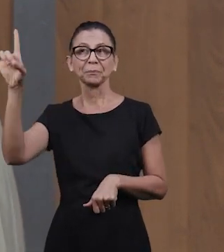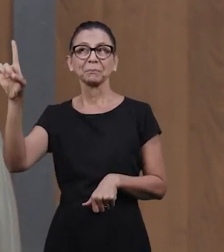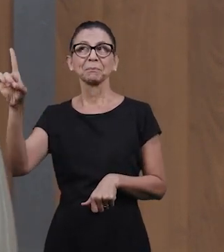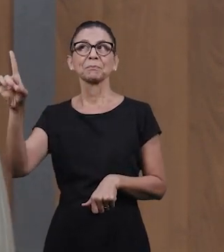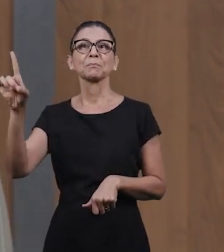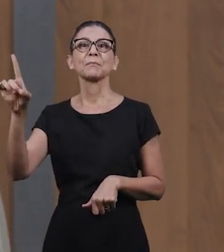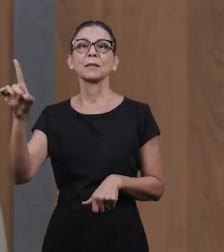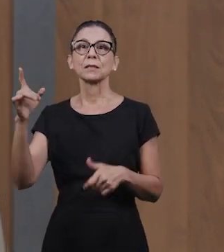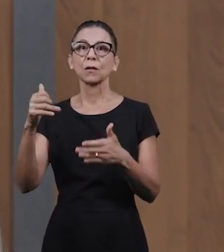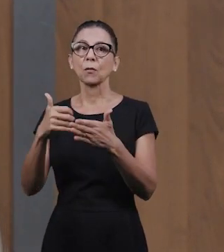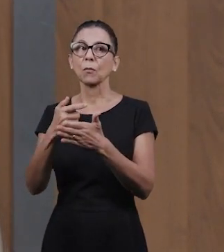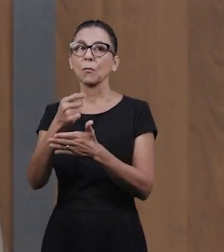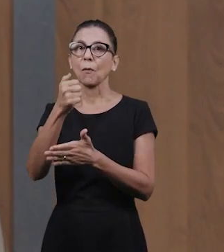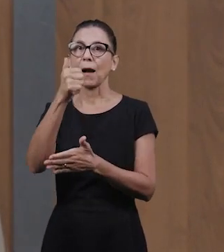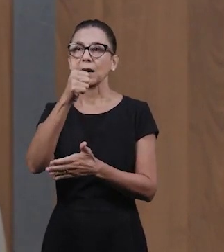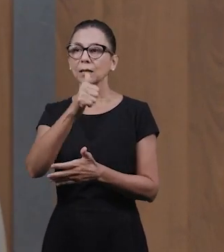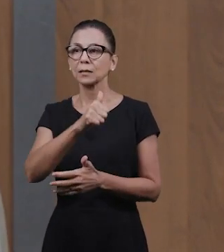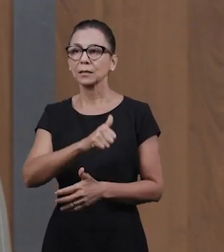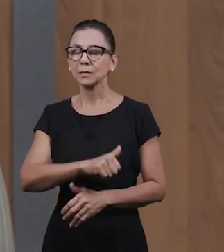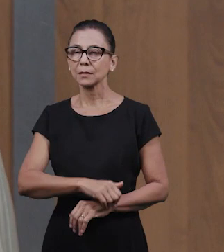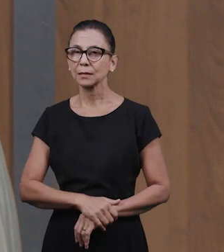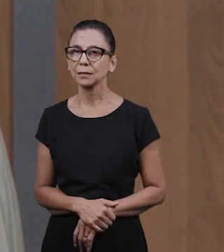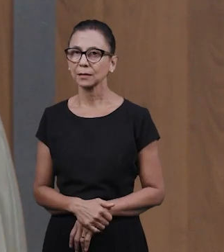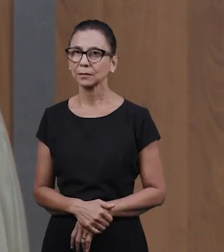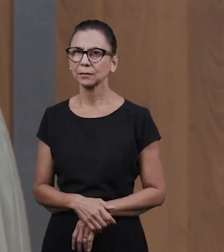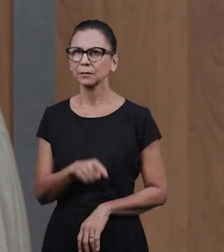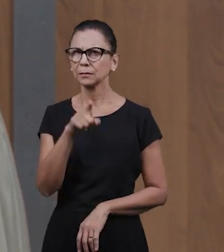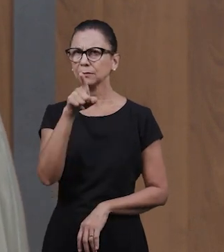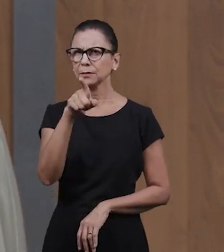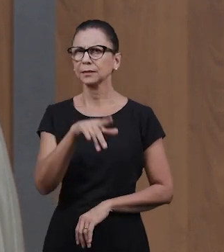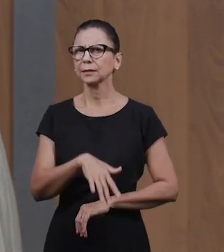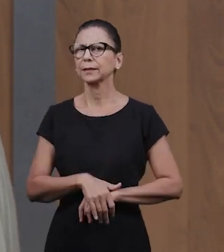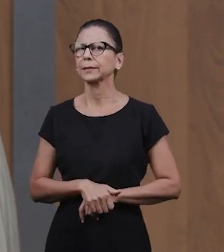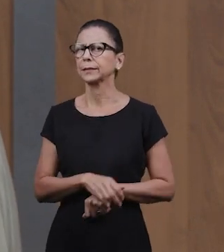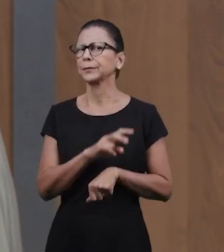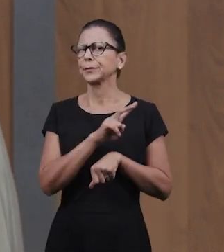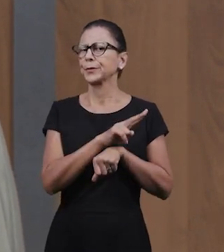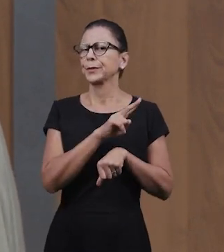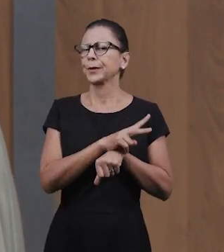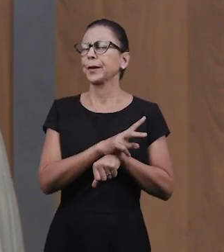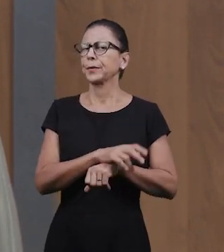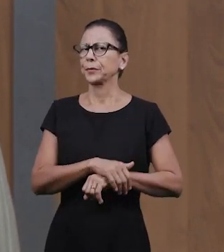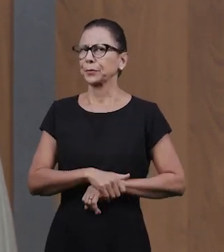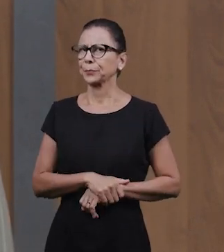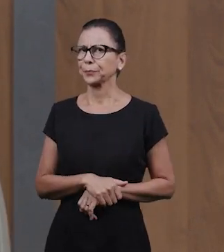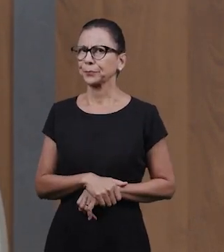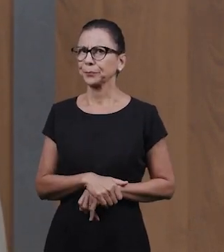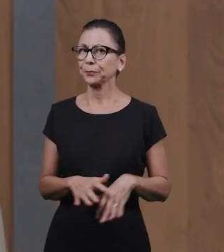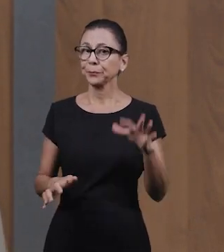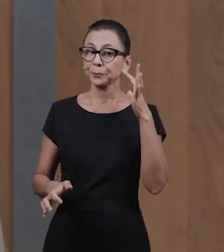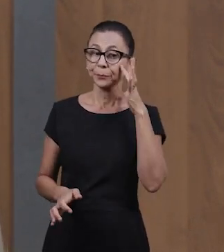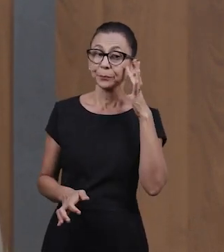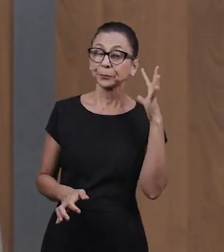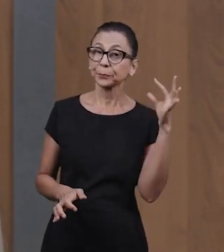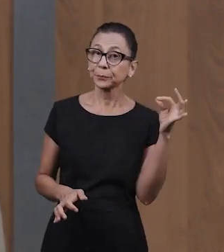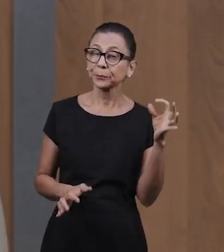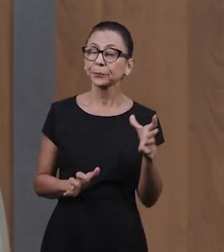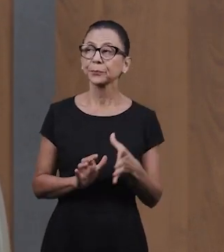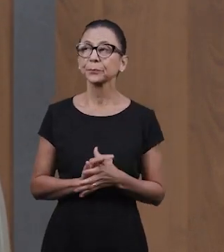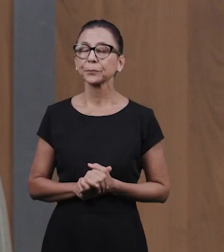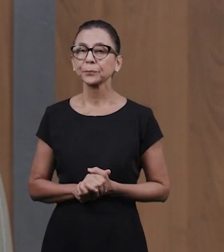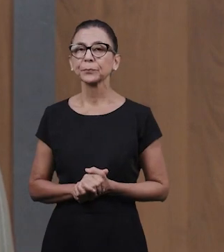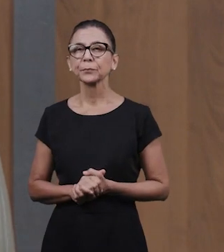ce jour est proche. Et vous êtes un serviteur vigilant, que nous puissions